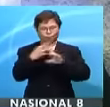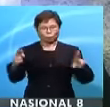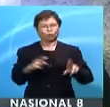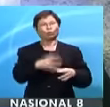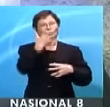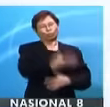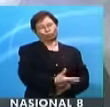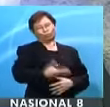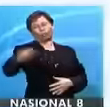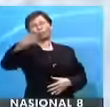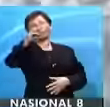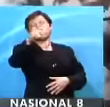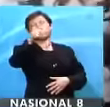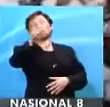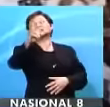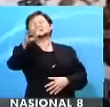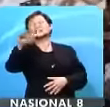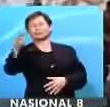ke Masyair.